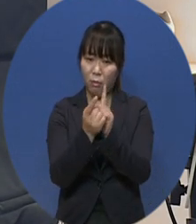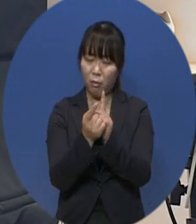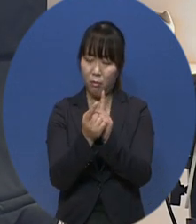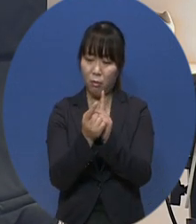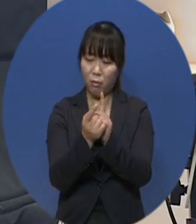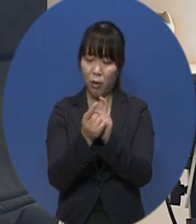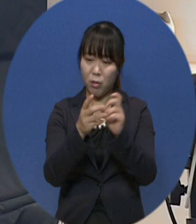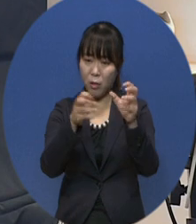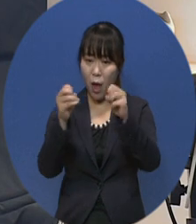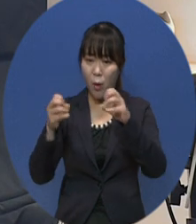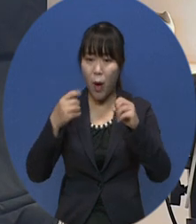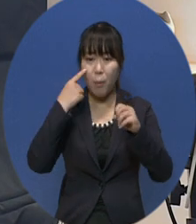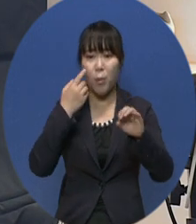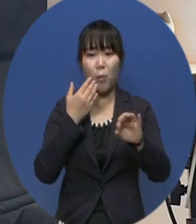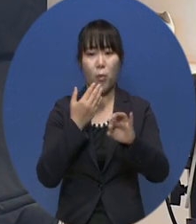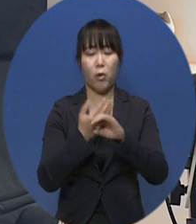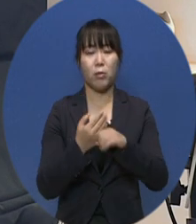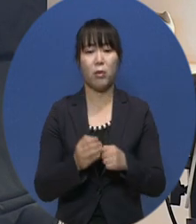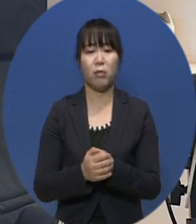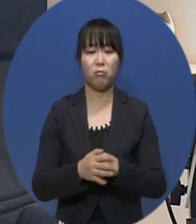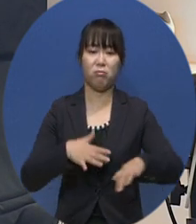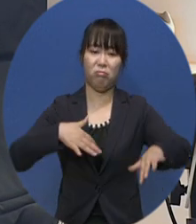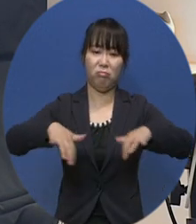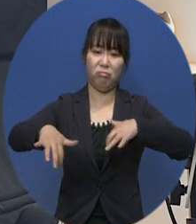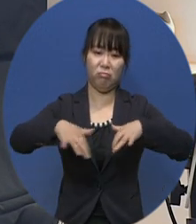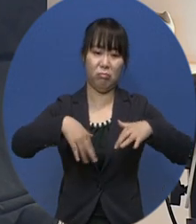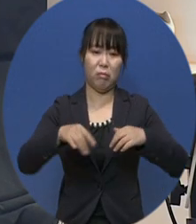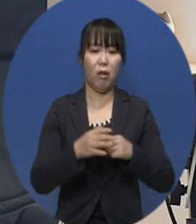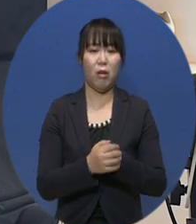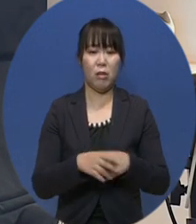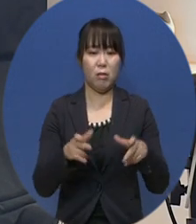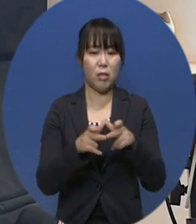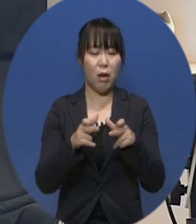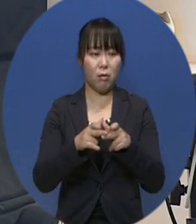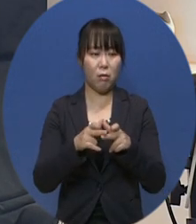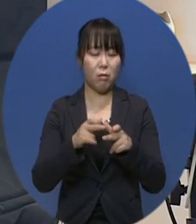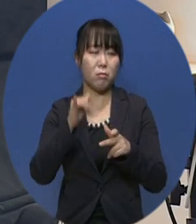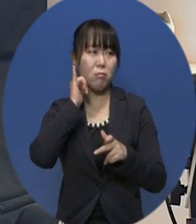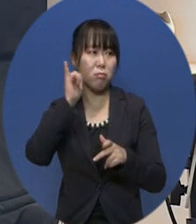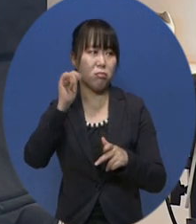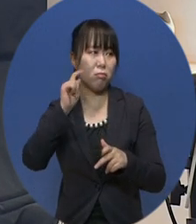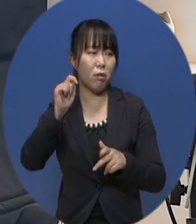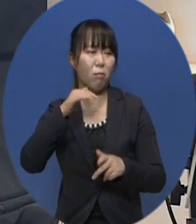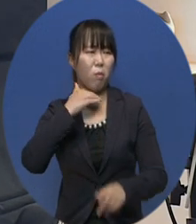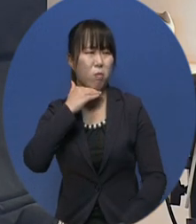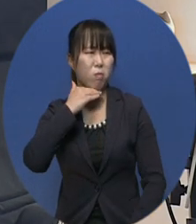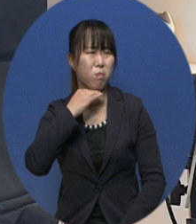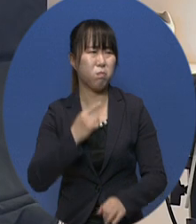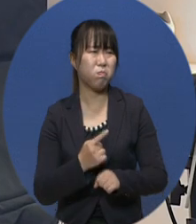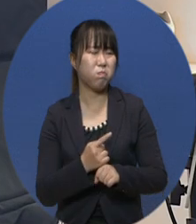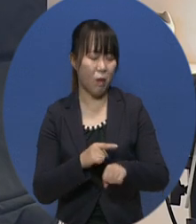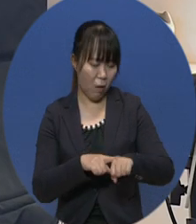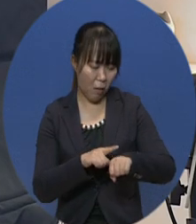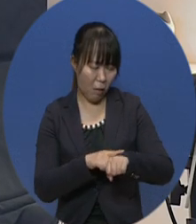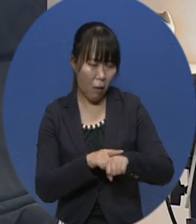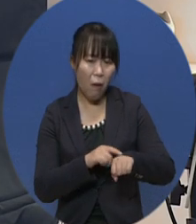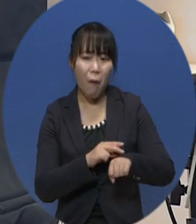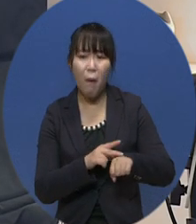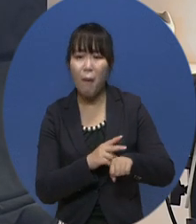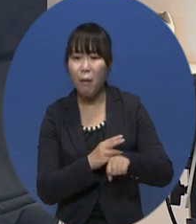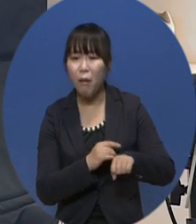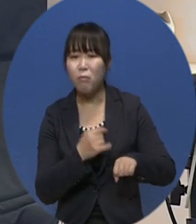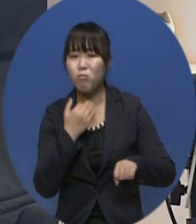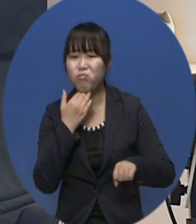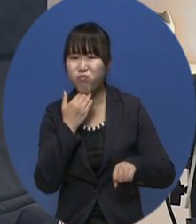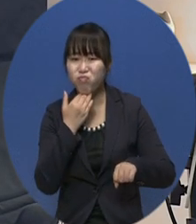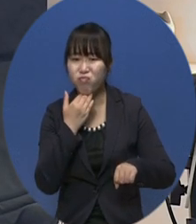실상을 만나서 얘기해 보면, 네. 그 길거리에서 장애인 콜택시 불렀는데 한 시간, 두 시간 동안 안 와가지고 거기서 네. 계속